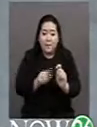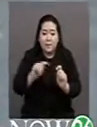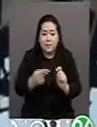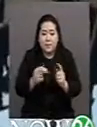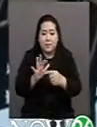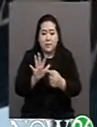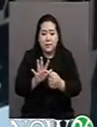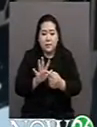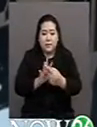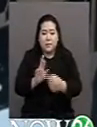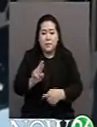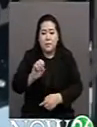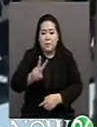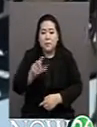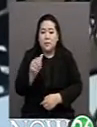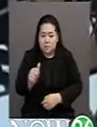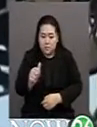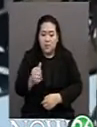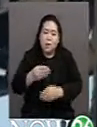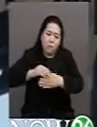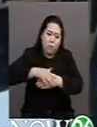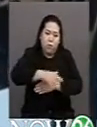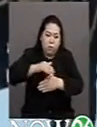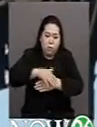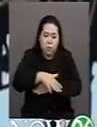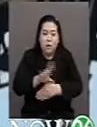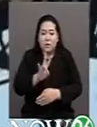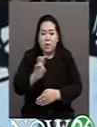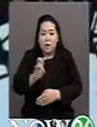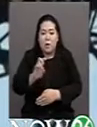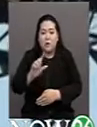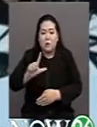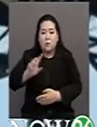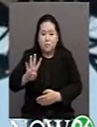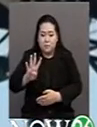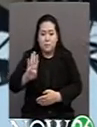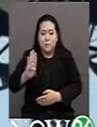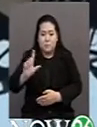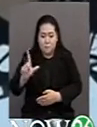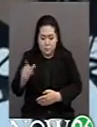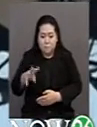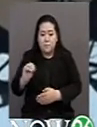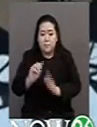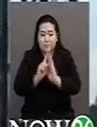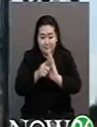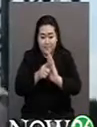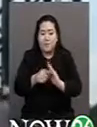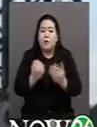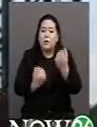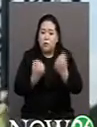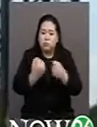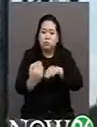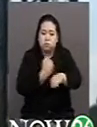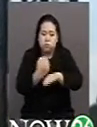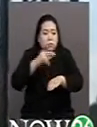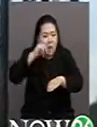ำอยู่ที่700ลูกบาศก์เมตรต่อวินาทีทำให้ระดับน้ำในแม่น้ำป่าสักสูงขึ้นแล้วก็เข้าท่วมผิวการจราจรบางส่ว